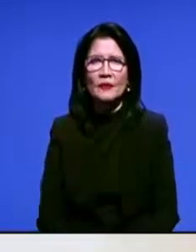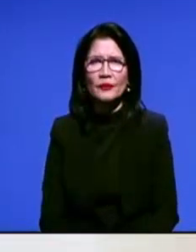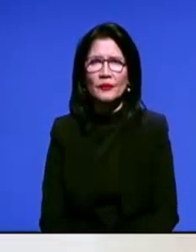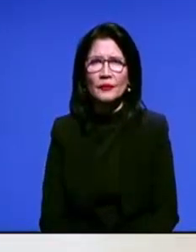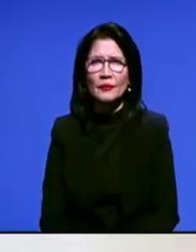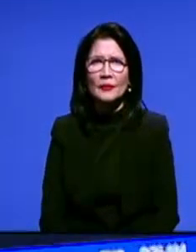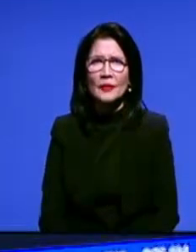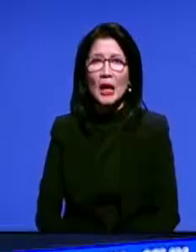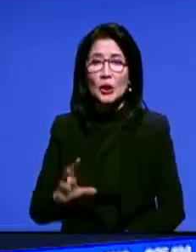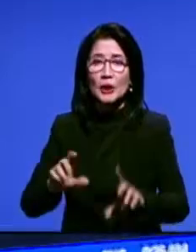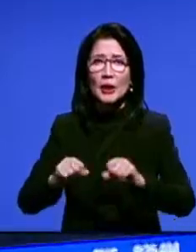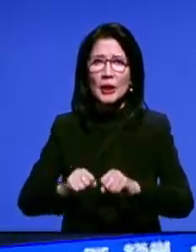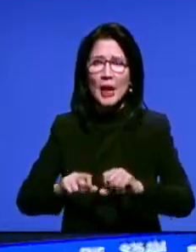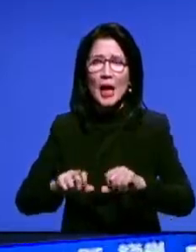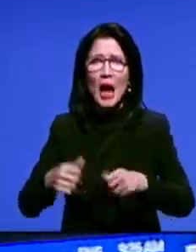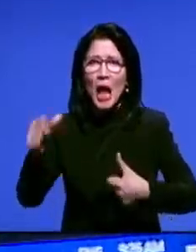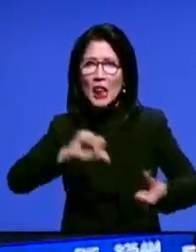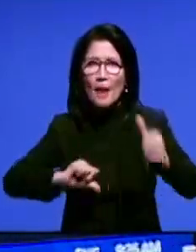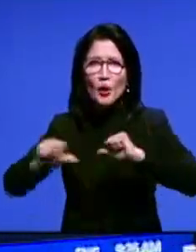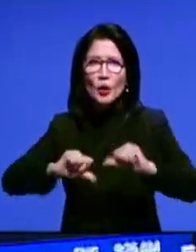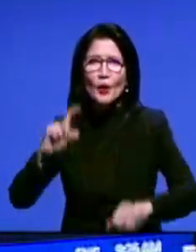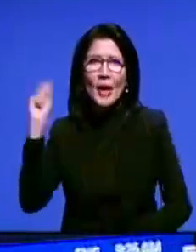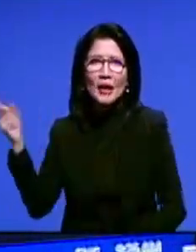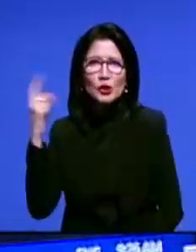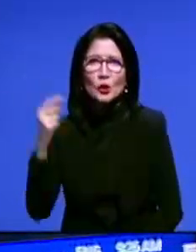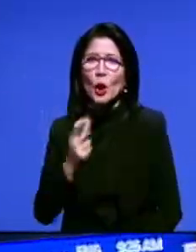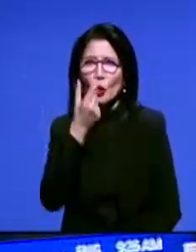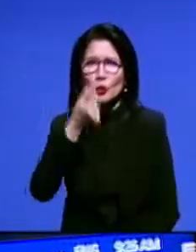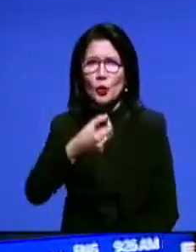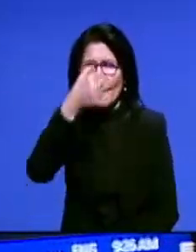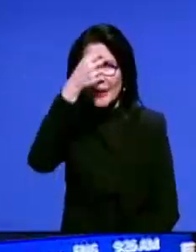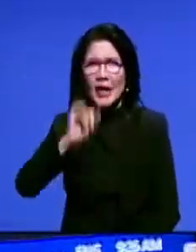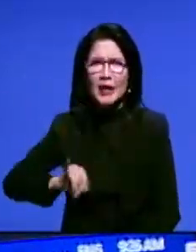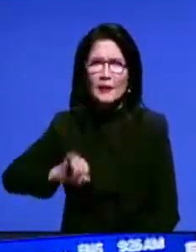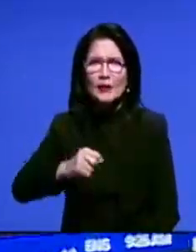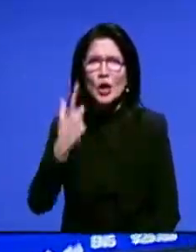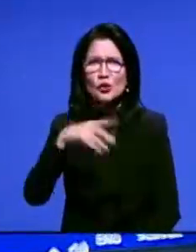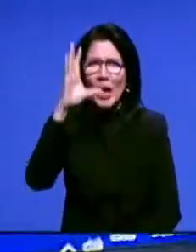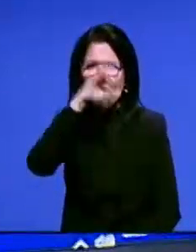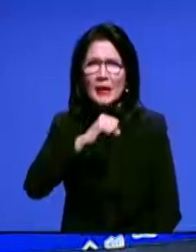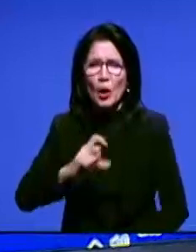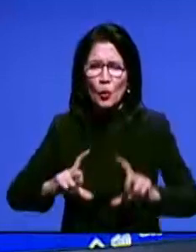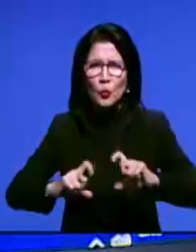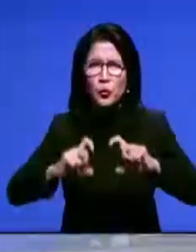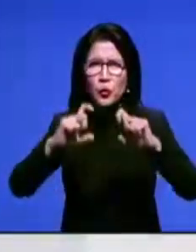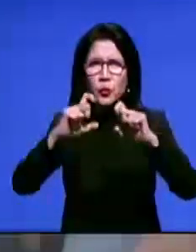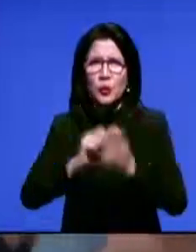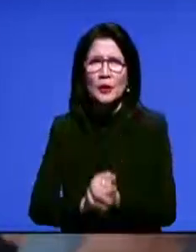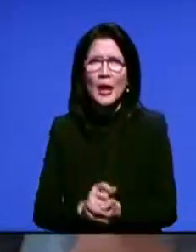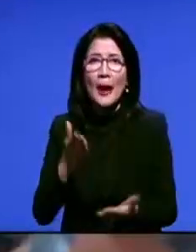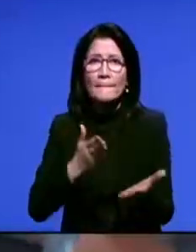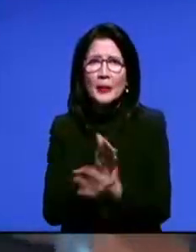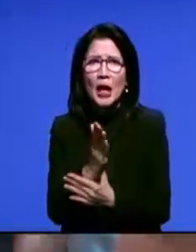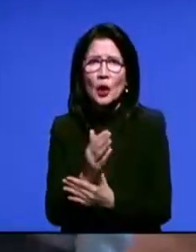Badan Litbangkes adalah laboratorium rujukan nasional untuk penyakit infeksi sudah bisa mendeteksi novel coronavirus, yaitu